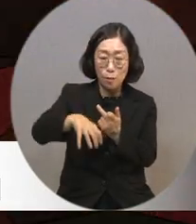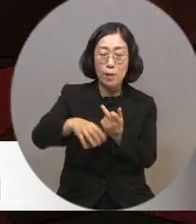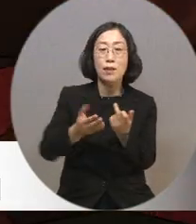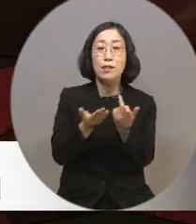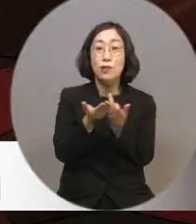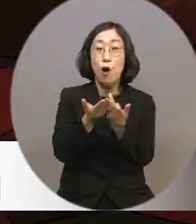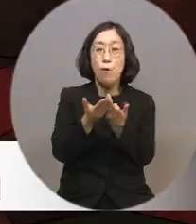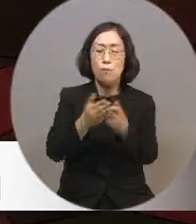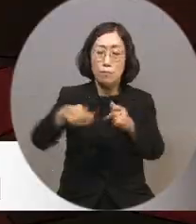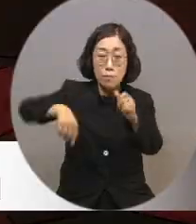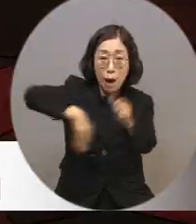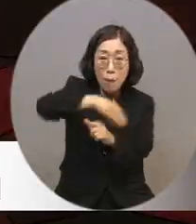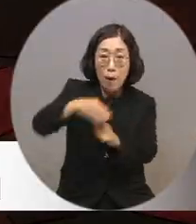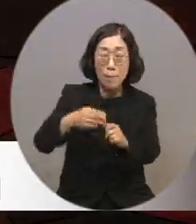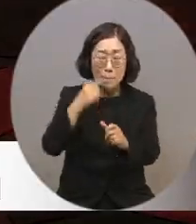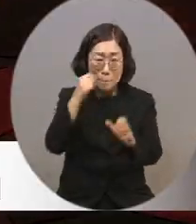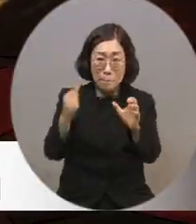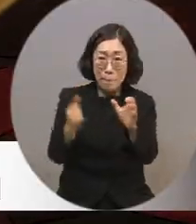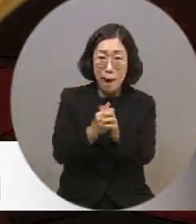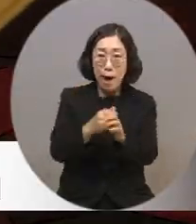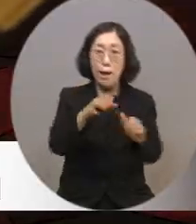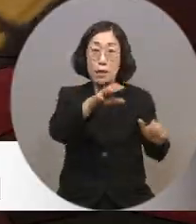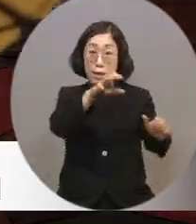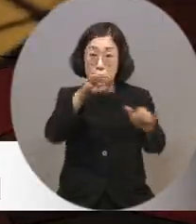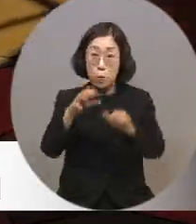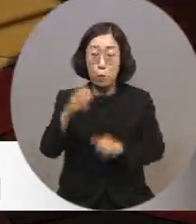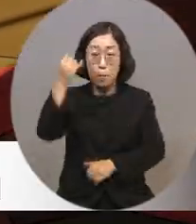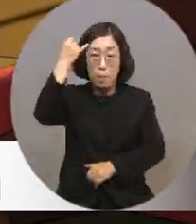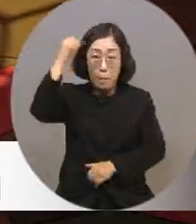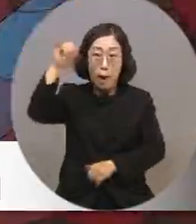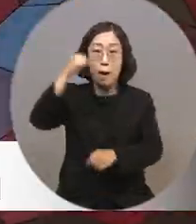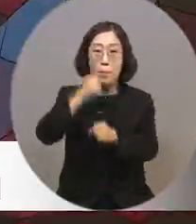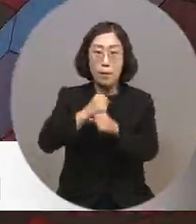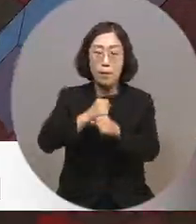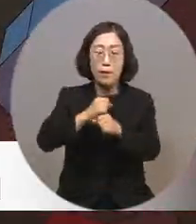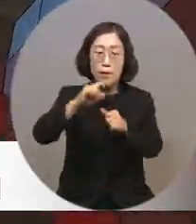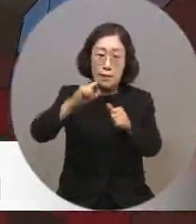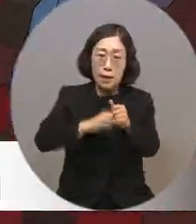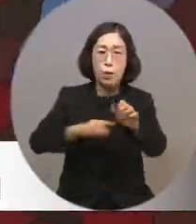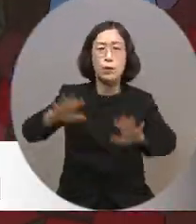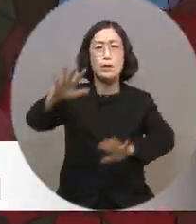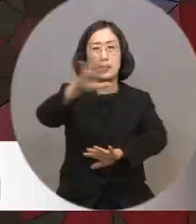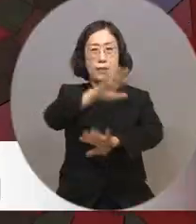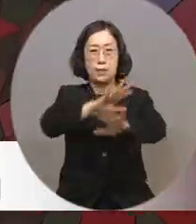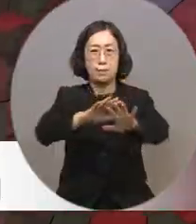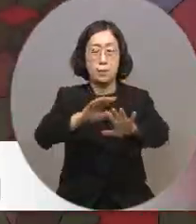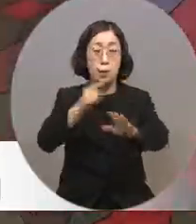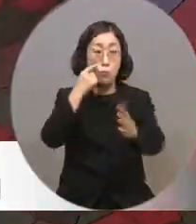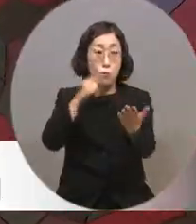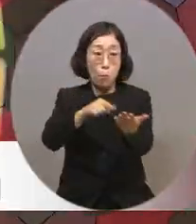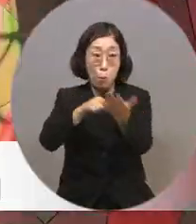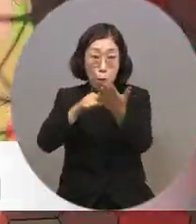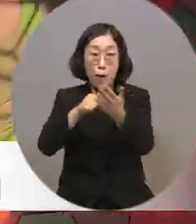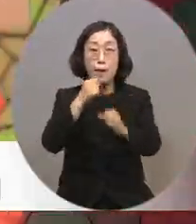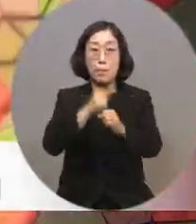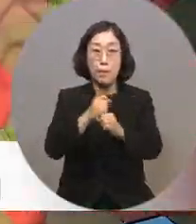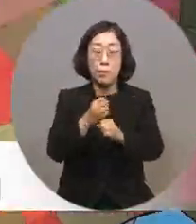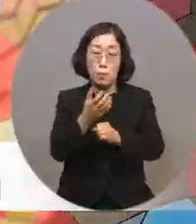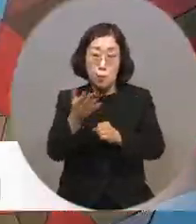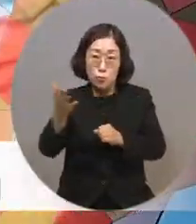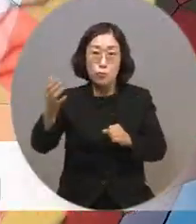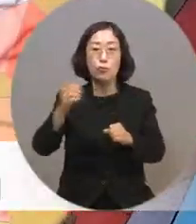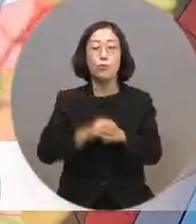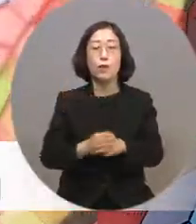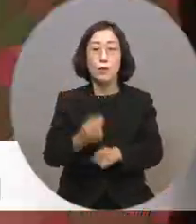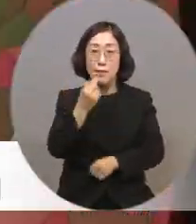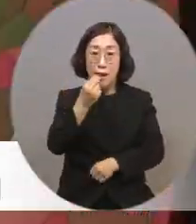도처도의 독특한 지형에 영감을 받아 자연의 흐름과 에너지를 시각적으로 재현한 작품으로 자연의